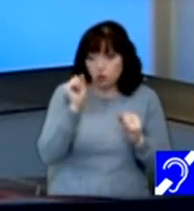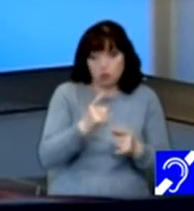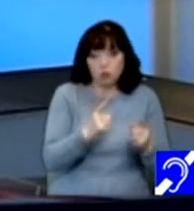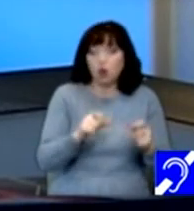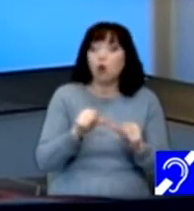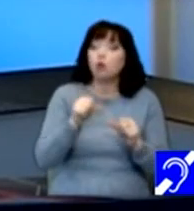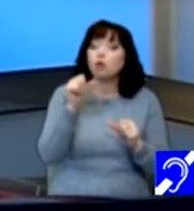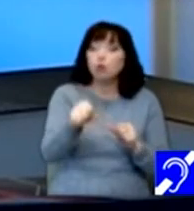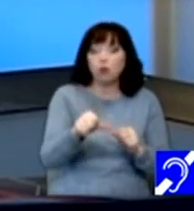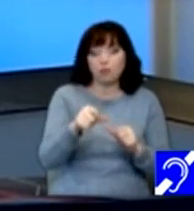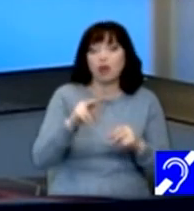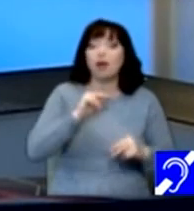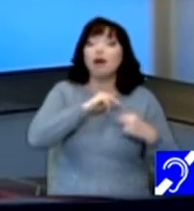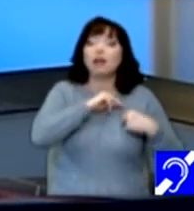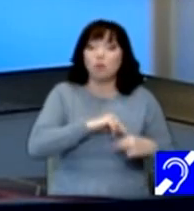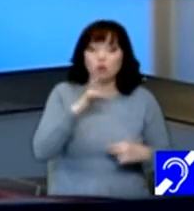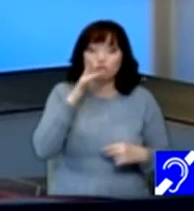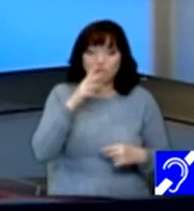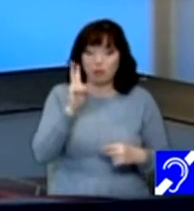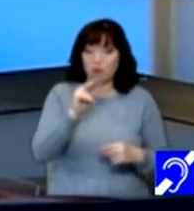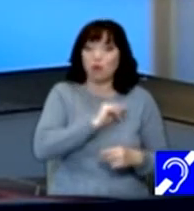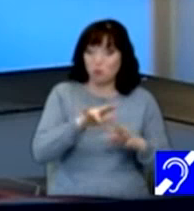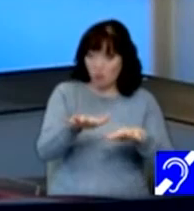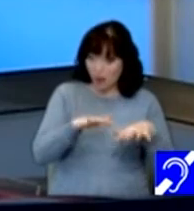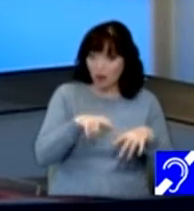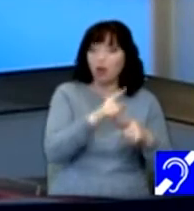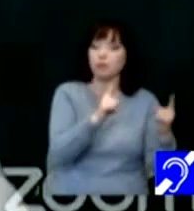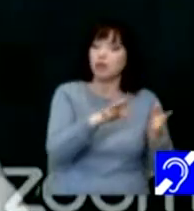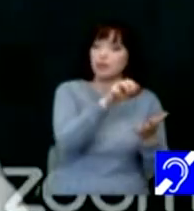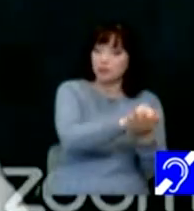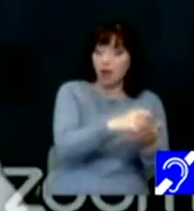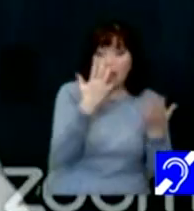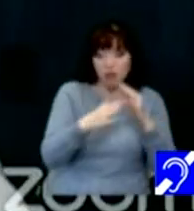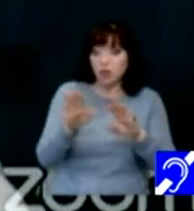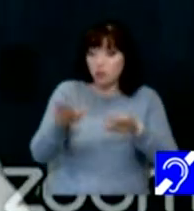afara orelor de muncă a angajaților Guvernului și Parlamentului.